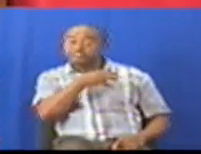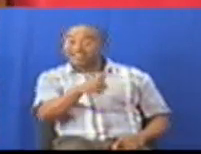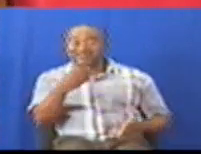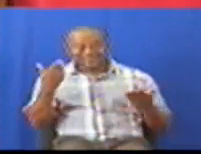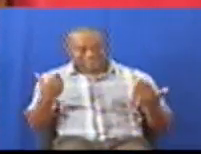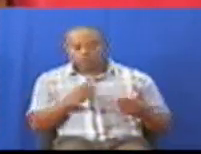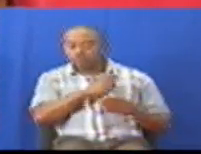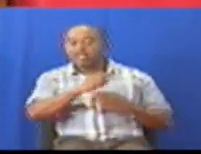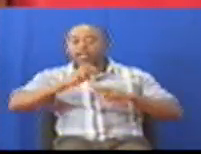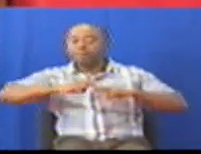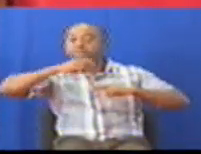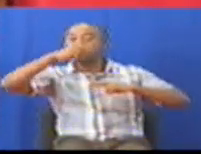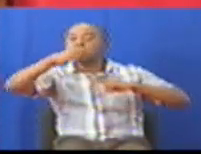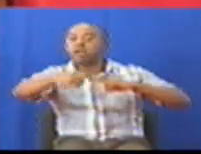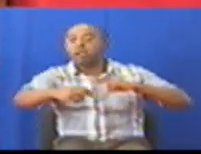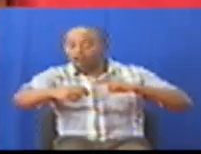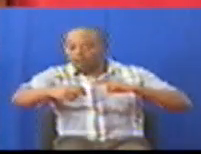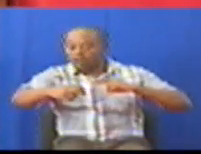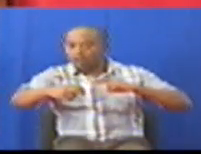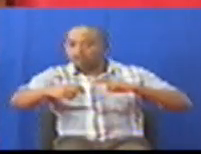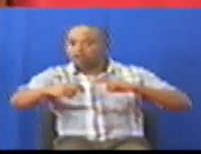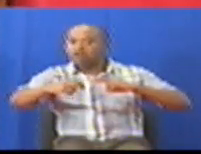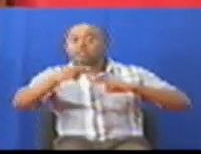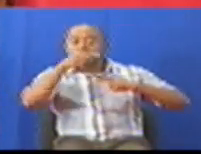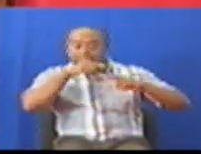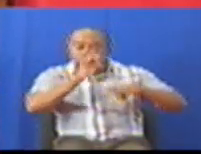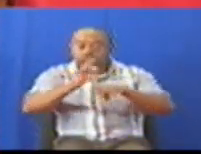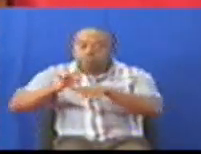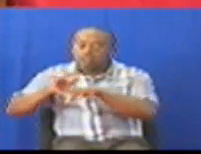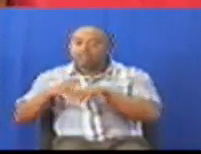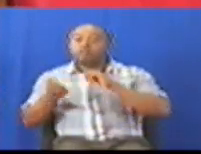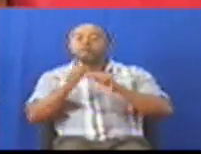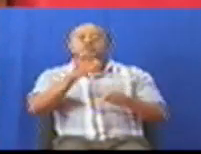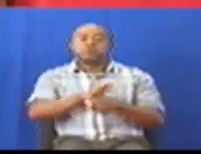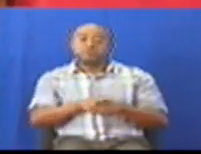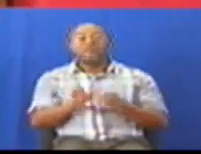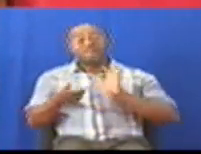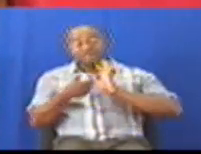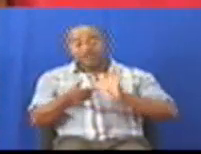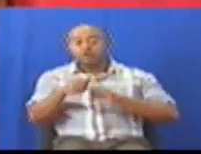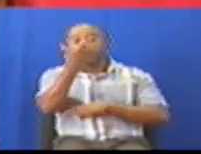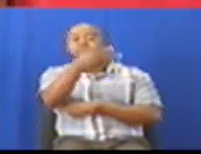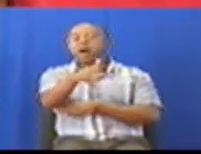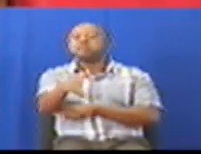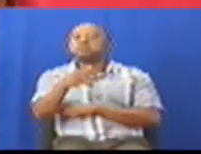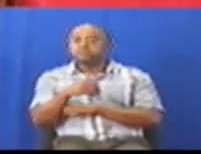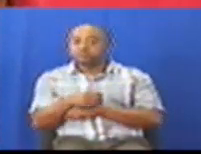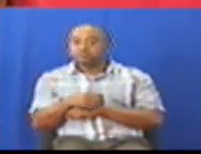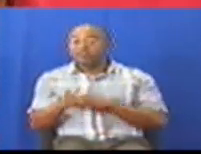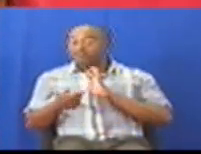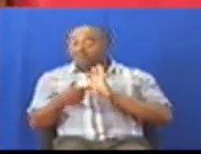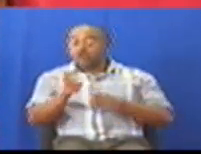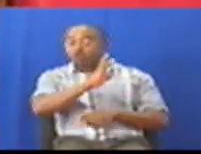TAMISEMI, ina maji. Na maji ni kitu muhimu sana. Wilaya kama ya